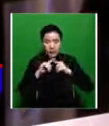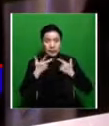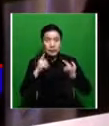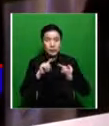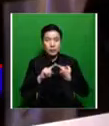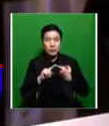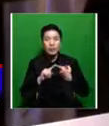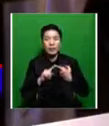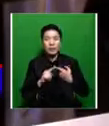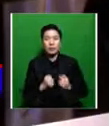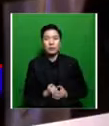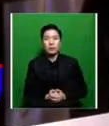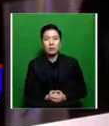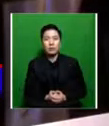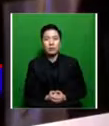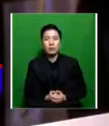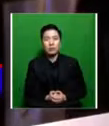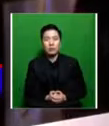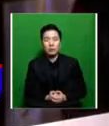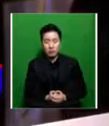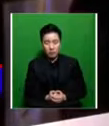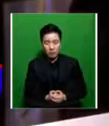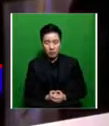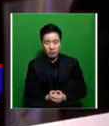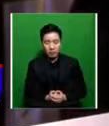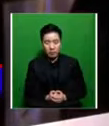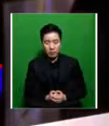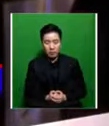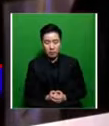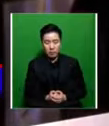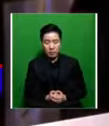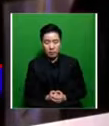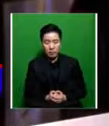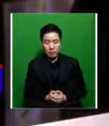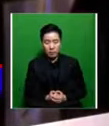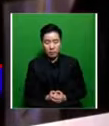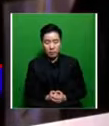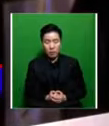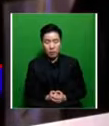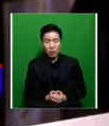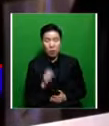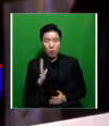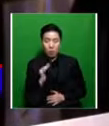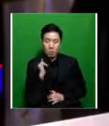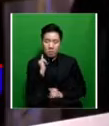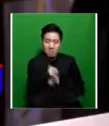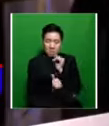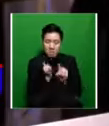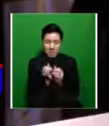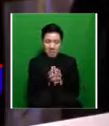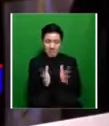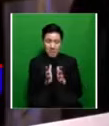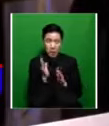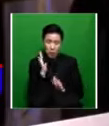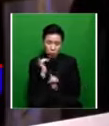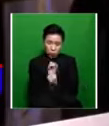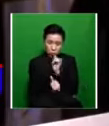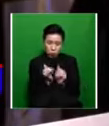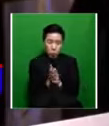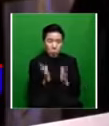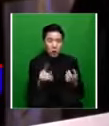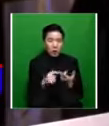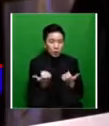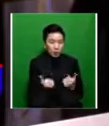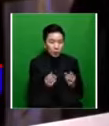นี้นะครับกรณีที่มีเขาเรียกว่าผู้คนไปอย่างสม่ำเสมอหรือเป็นกิจวัตรนะครับแม้ว่าจะมี